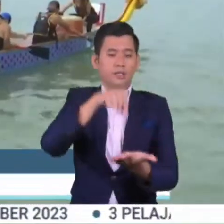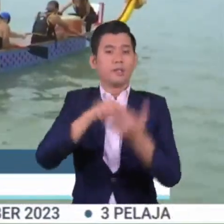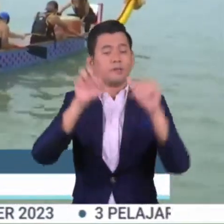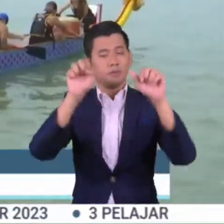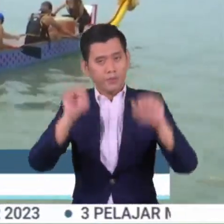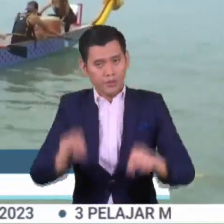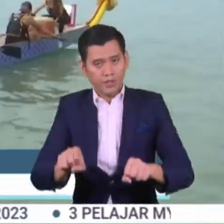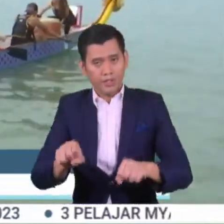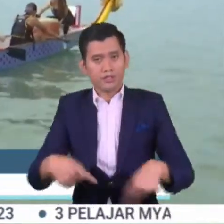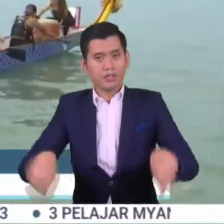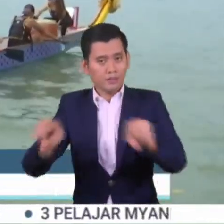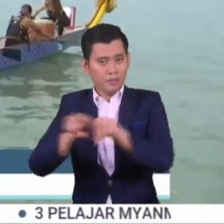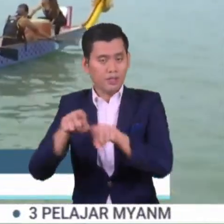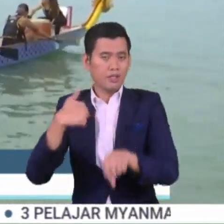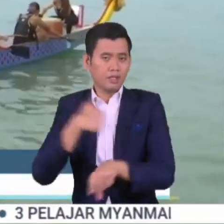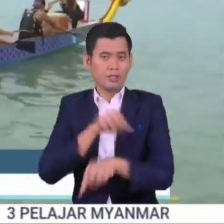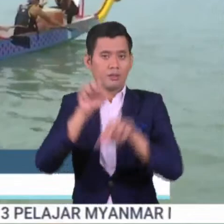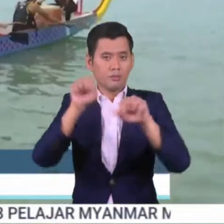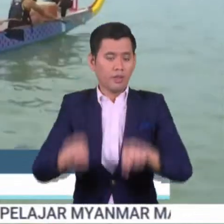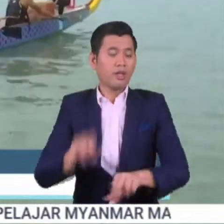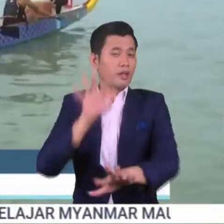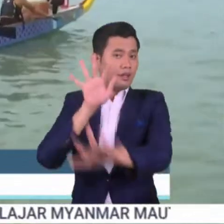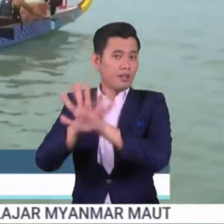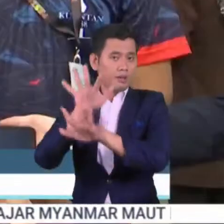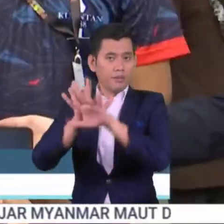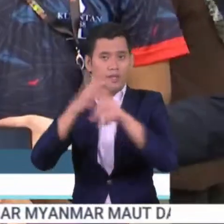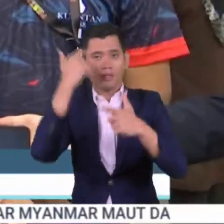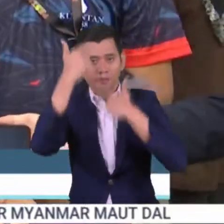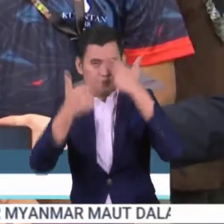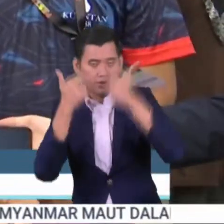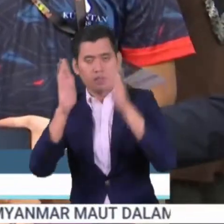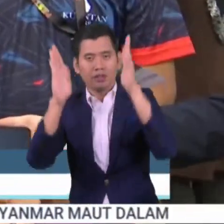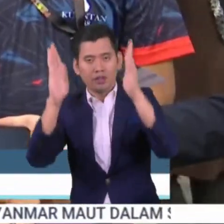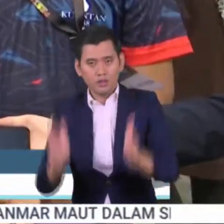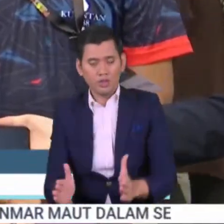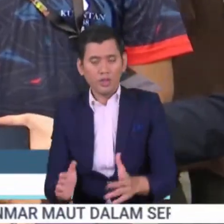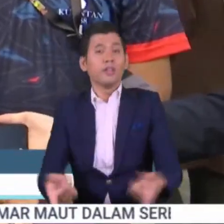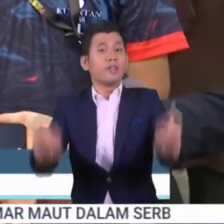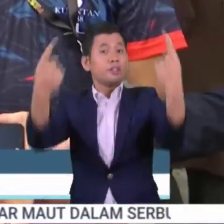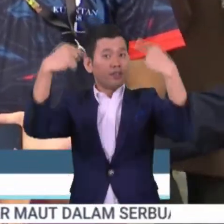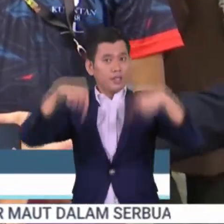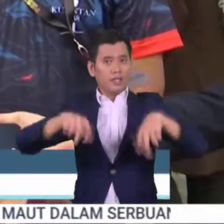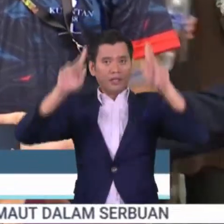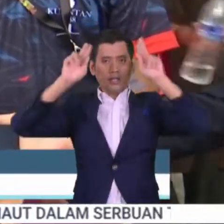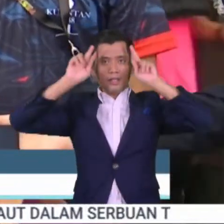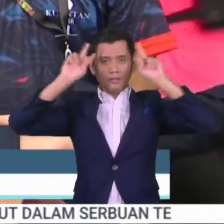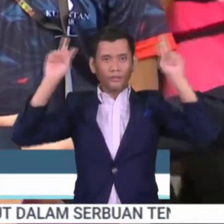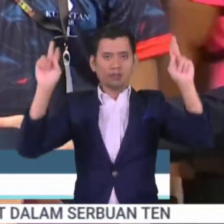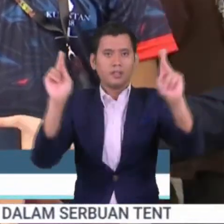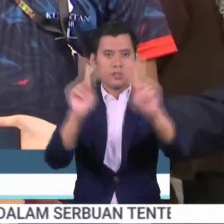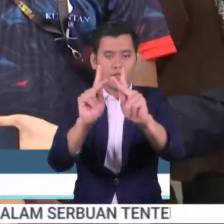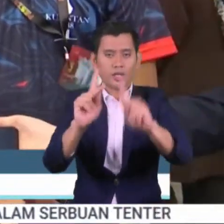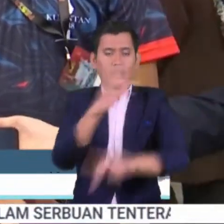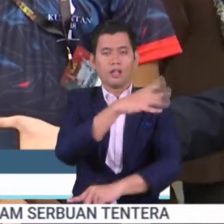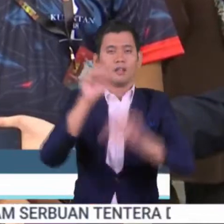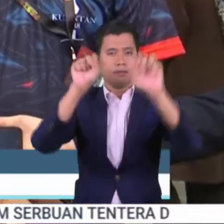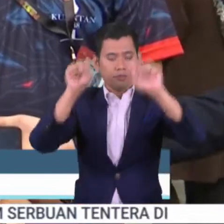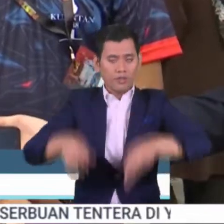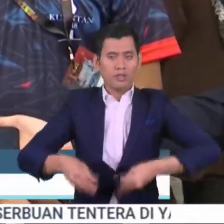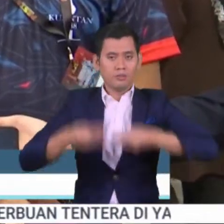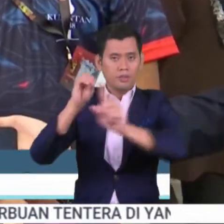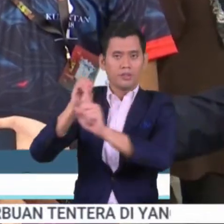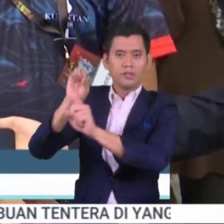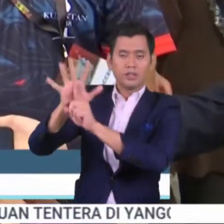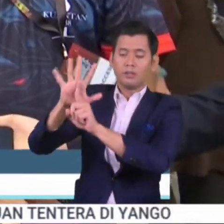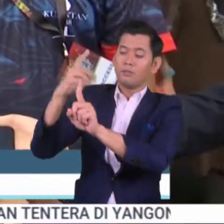dengan adanya acara ini, pada masa yang sama kita mampu menarik pelancong ke Kuantan dan juga secara terus kita dapat membawa impak positif